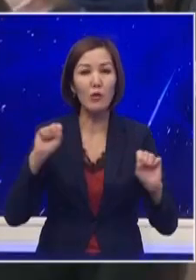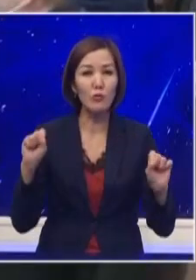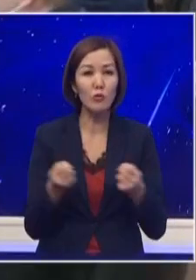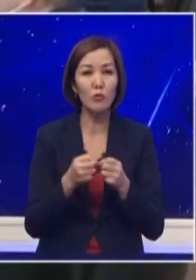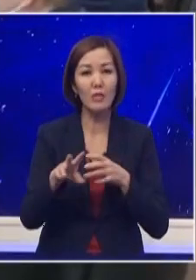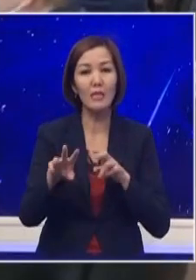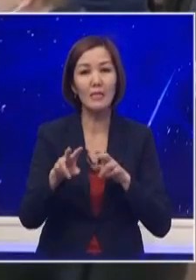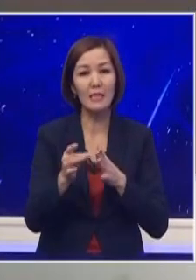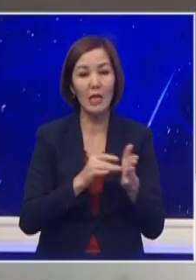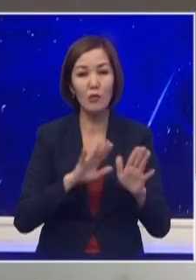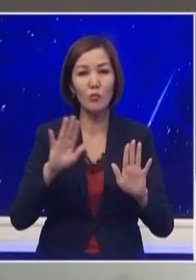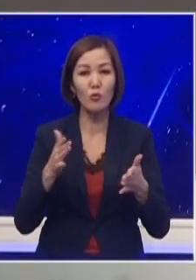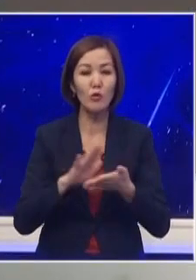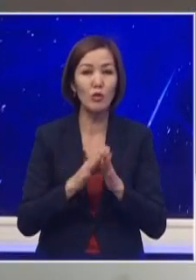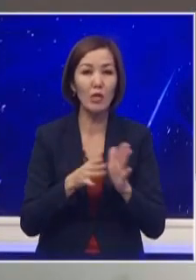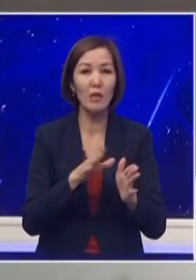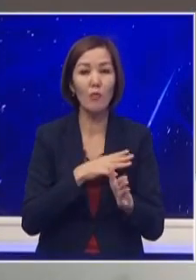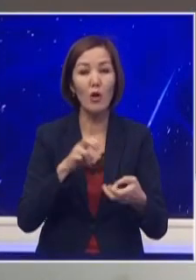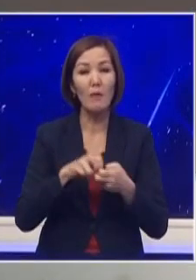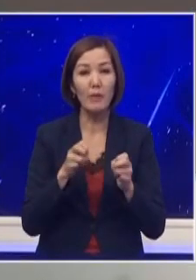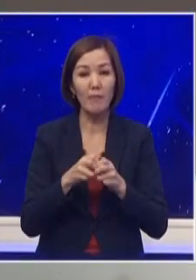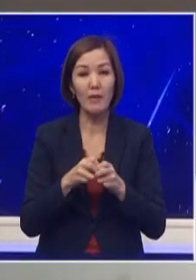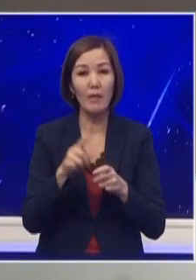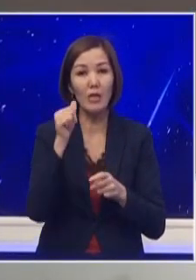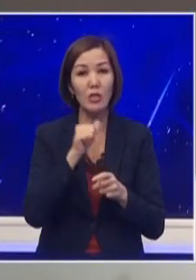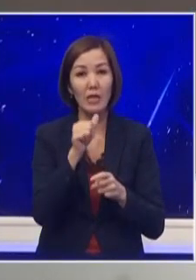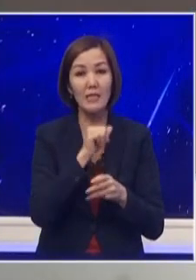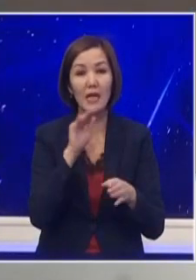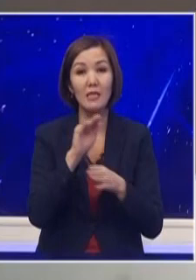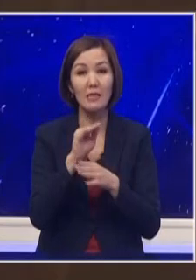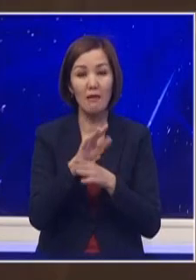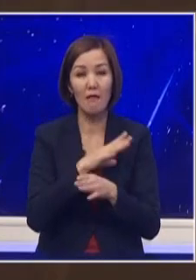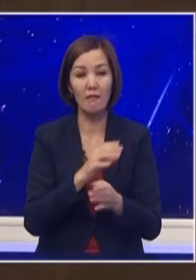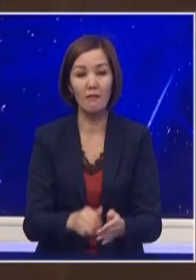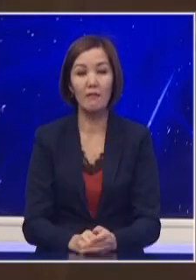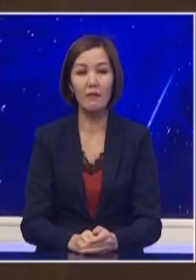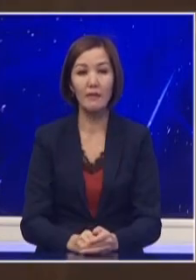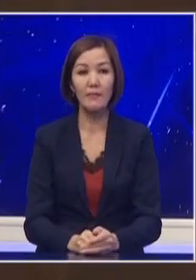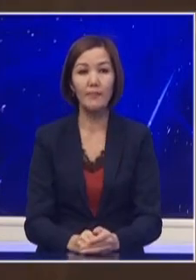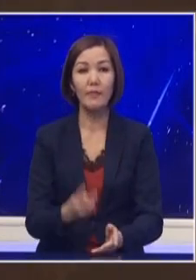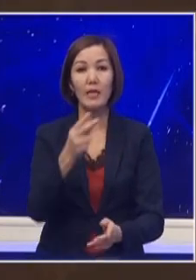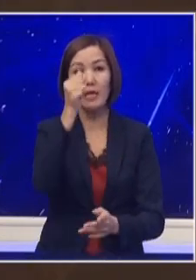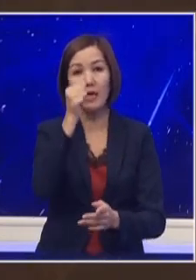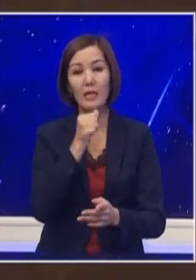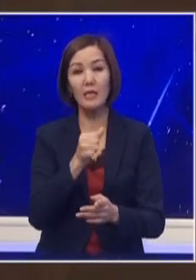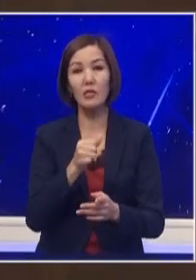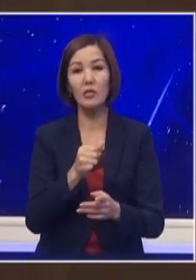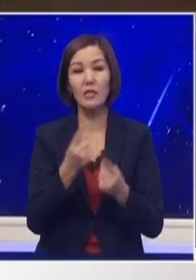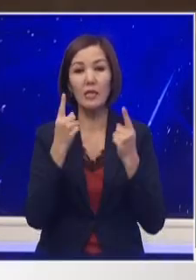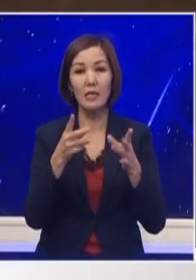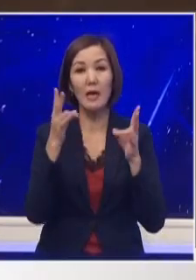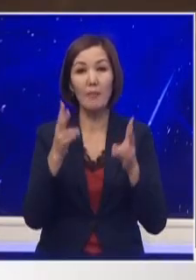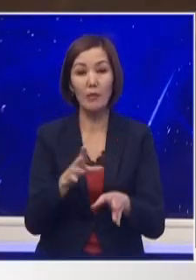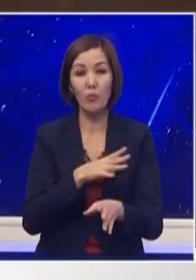бірнеше төтенше жағдай болғанын жеткізіп, проблемаларды жасырғандарды сынға алды. Екі айдың ішінде екі бірдей ірі апат